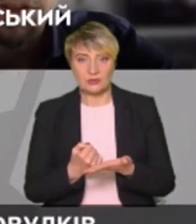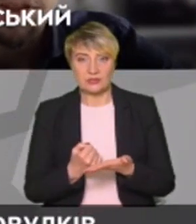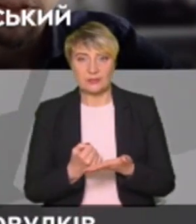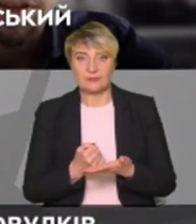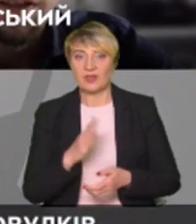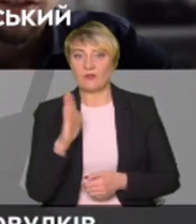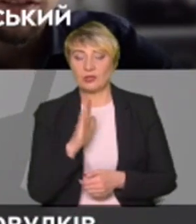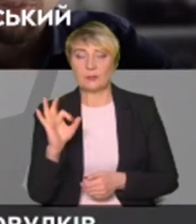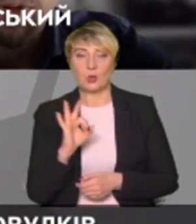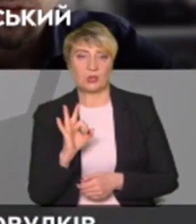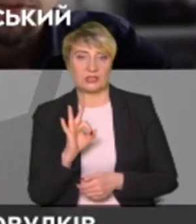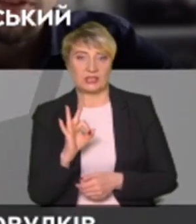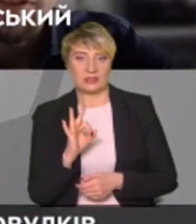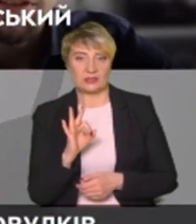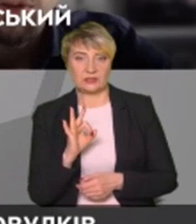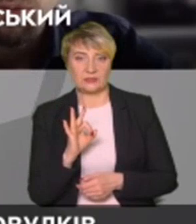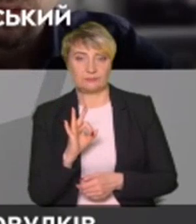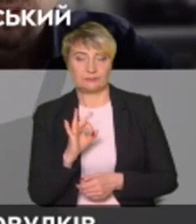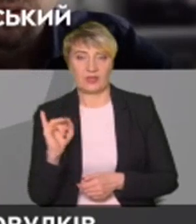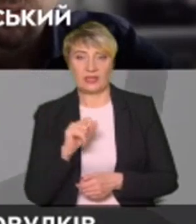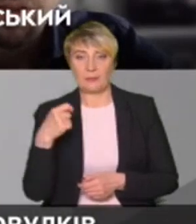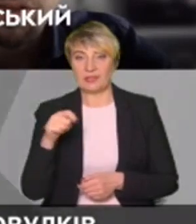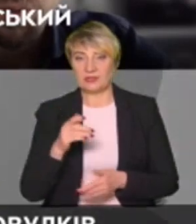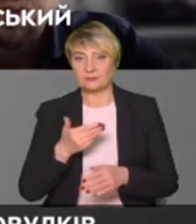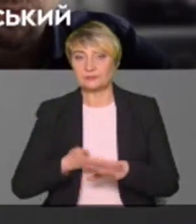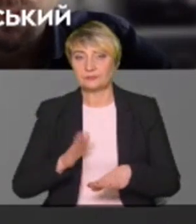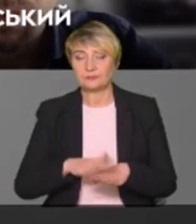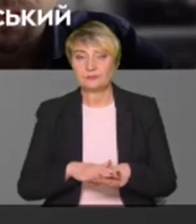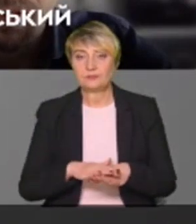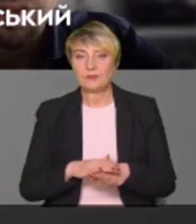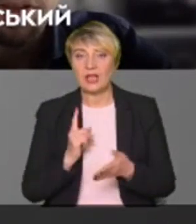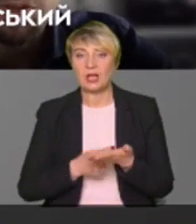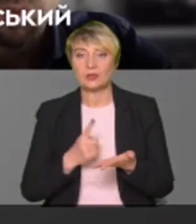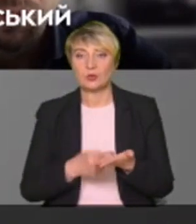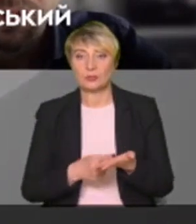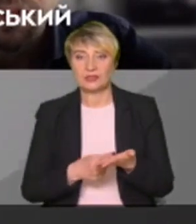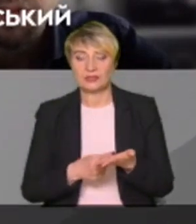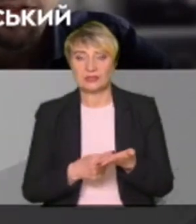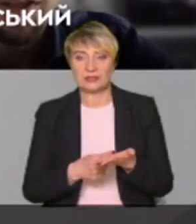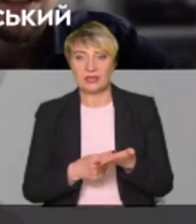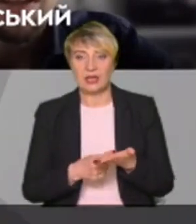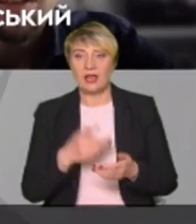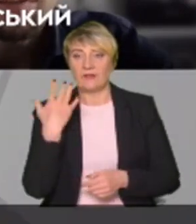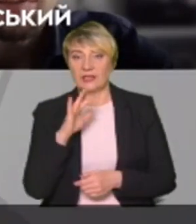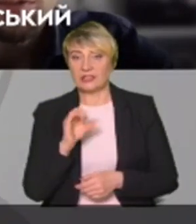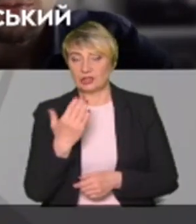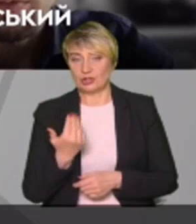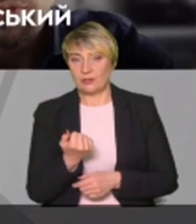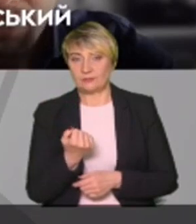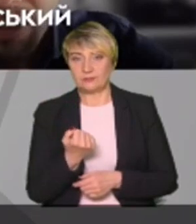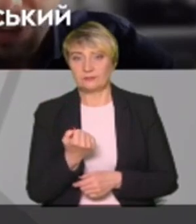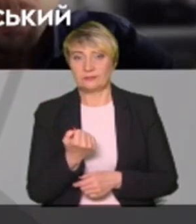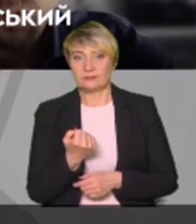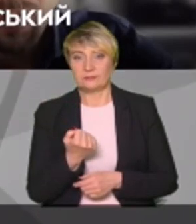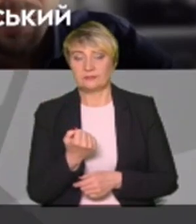Олександрович і апелював як до аргументу про необхідність включення Великобританії і Сполучених Штатів. І, ну,